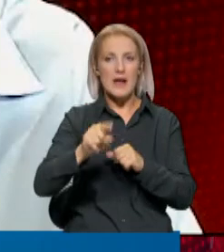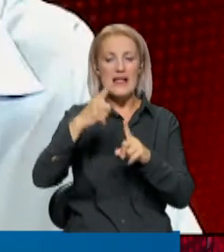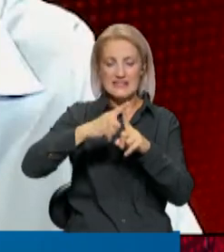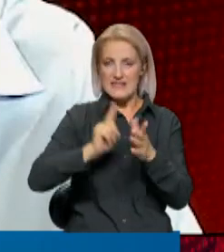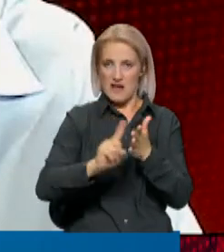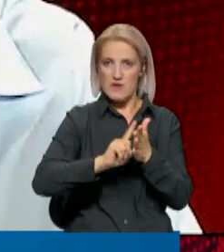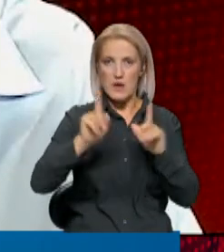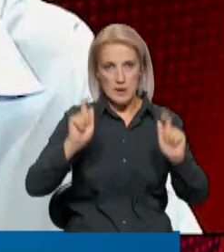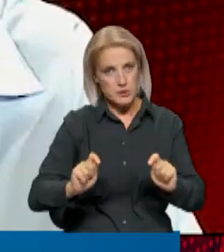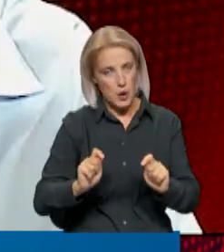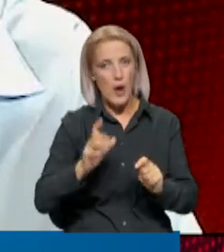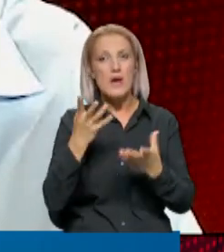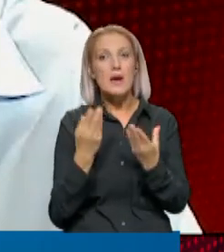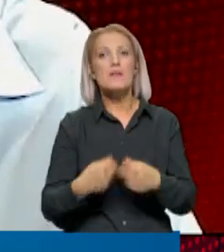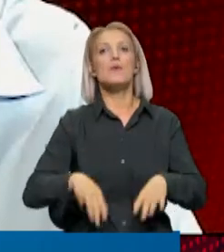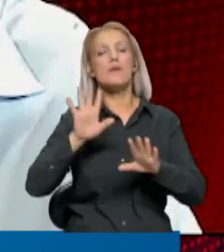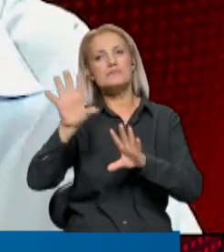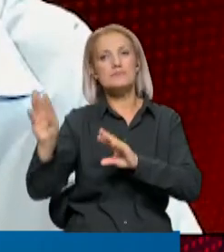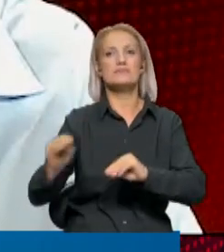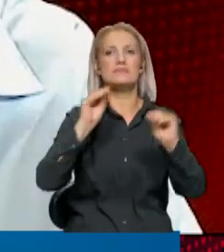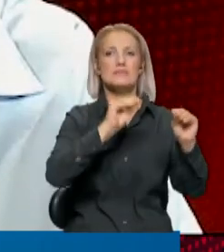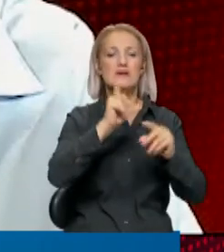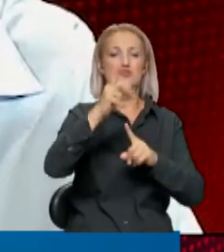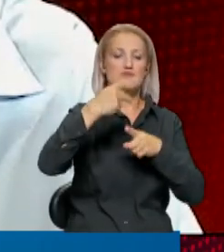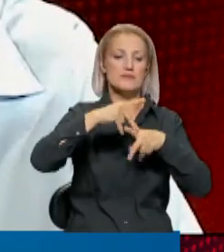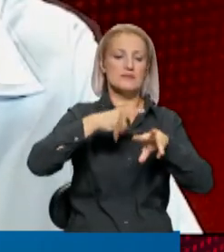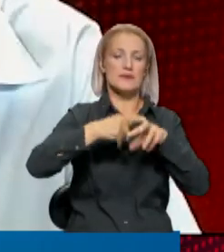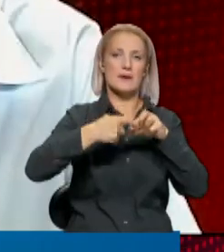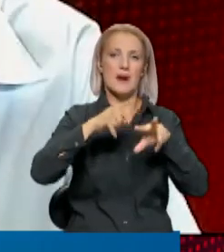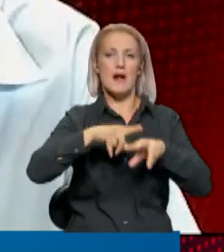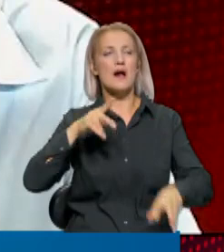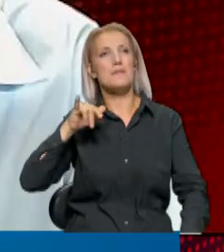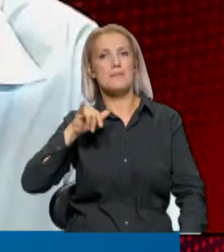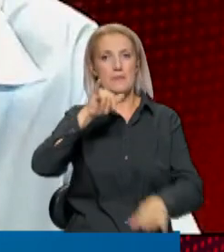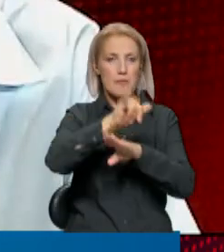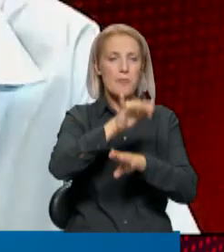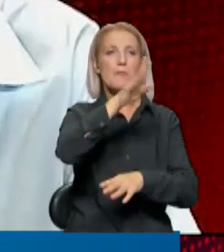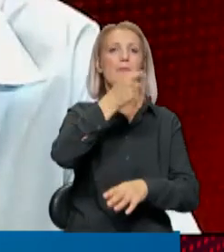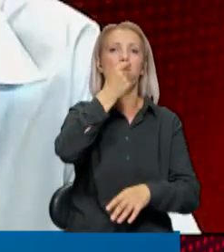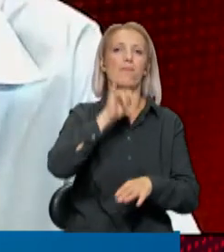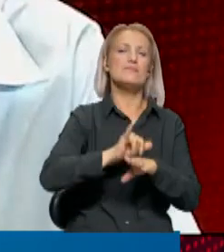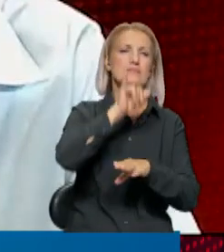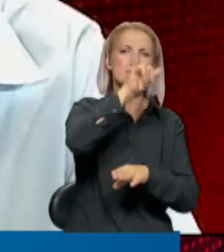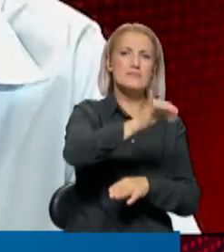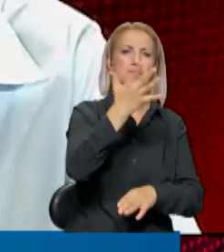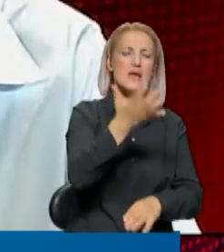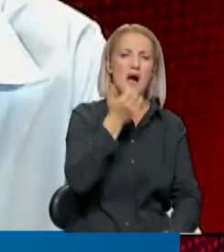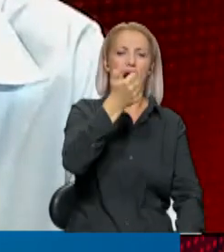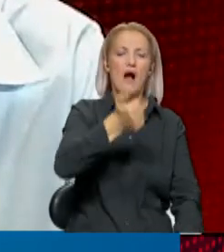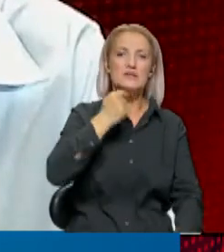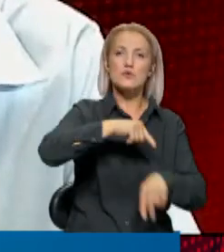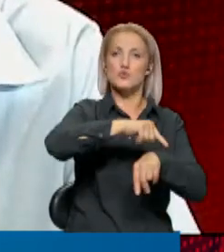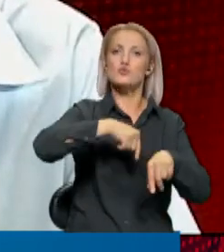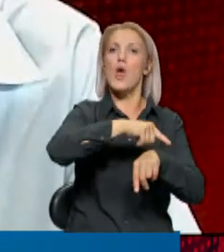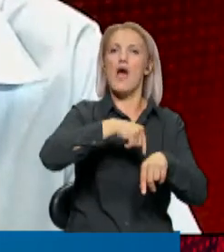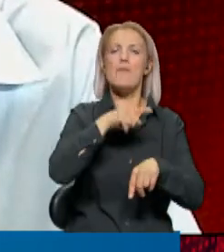tedavi edilebiliyorsa ediliyor, edilemiyorsa buradan alınıyor, Cizre ve havaalanına götürülüyor, uçaktan Ankara'ya taşın. Nereden baksanız 5-6 saatlik bir